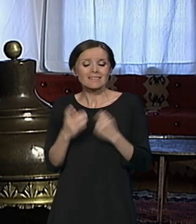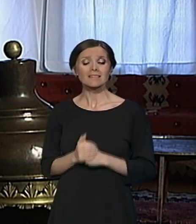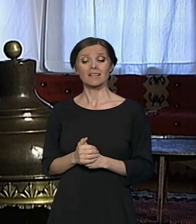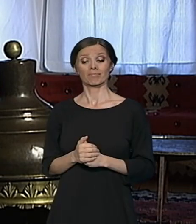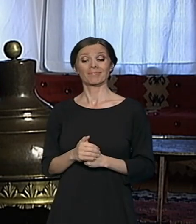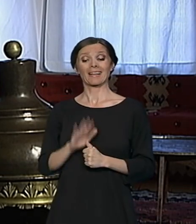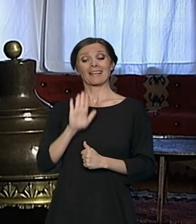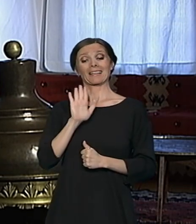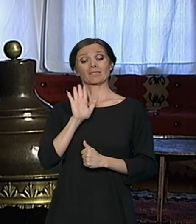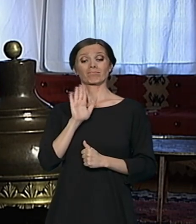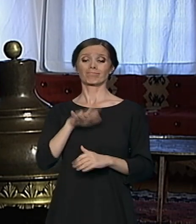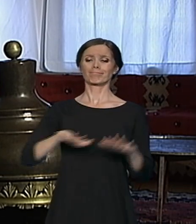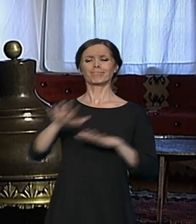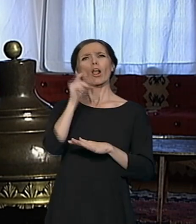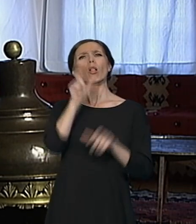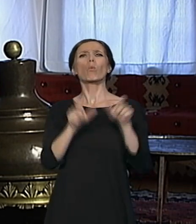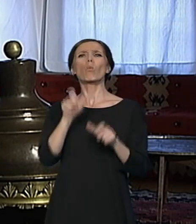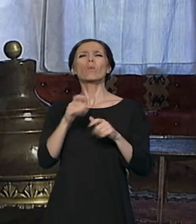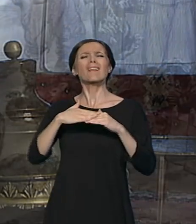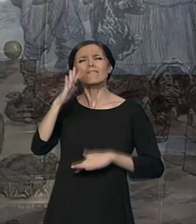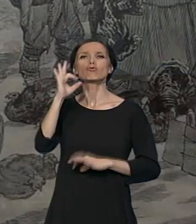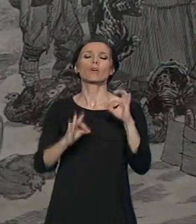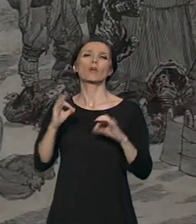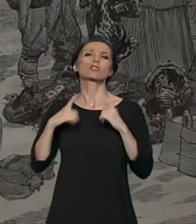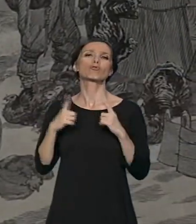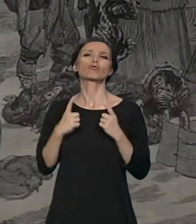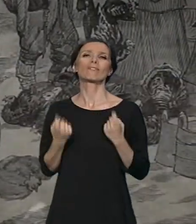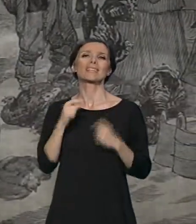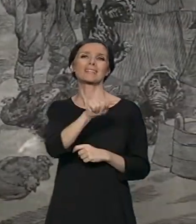je većina stanovništva živela u selima.